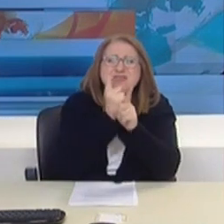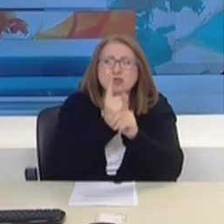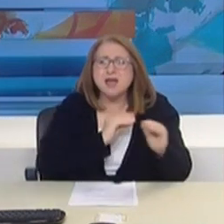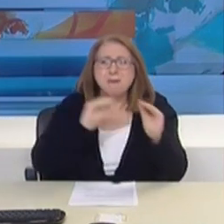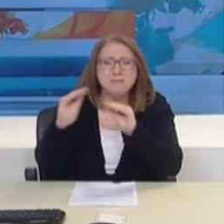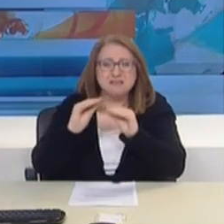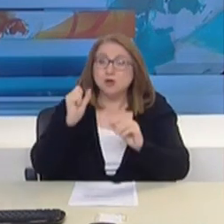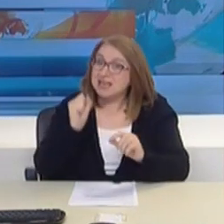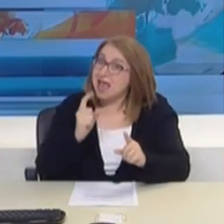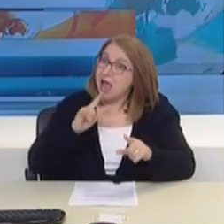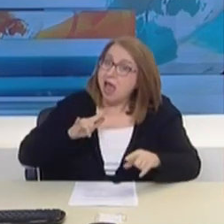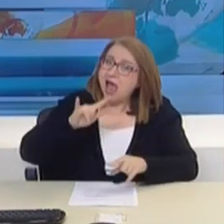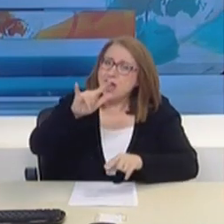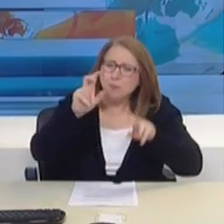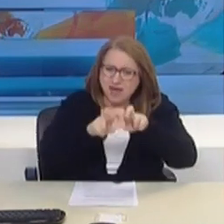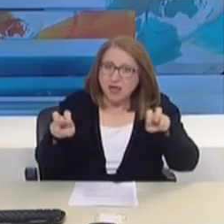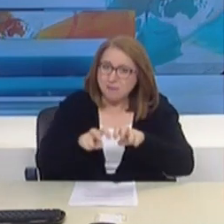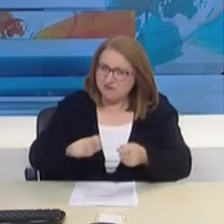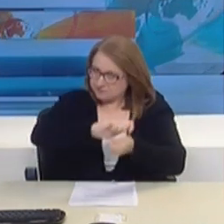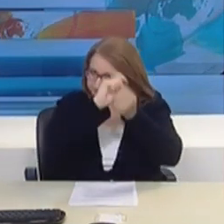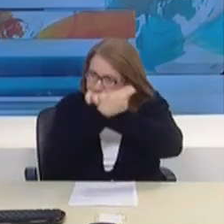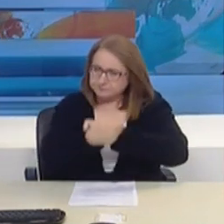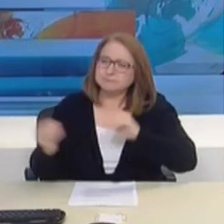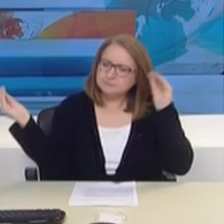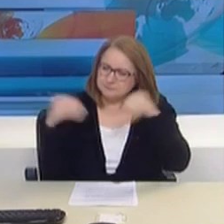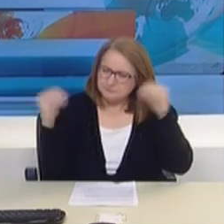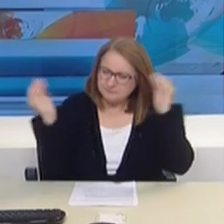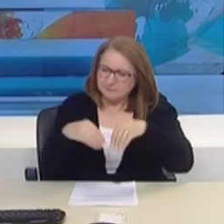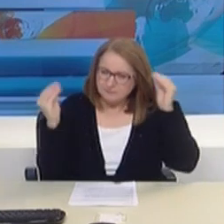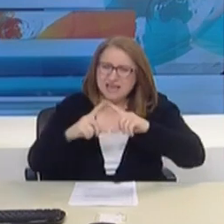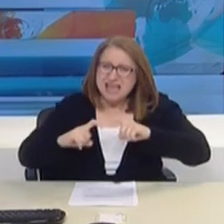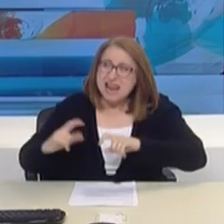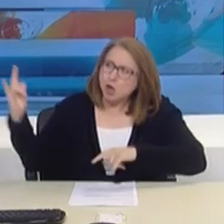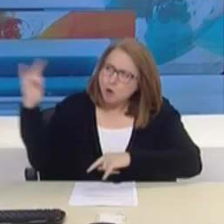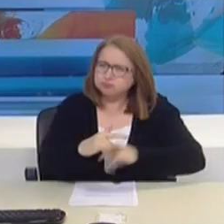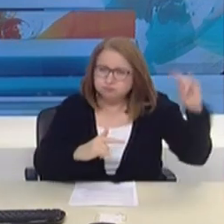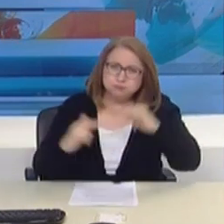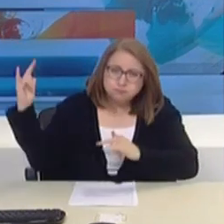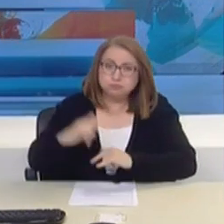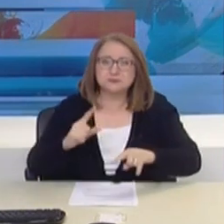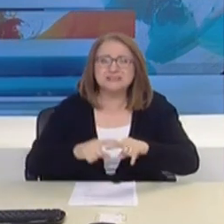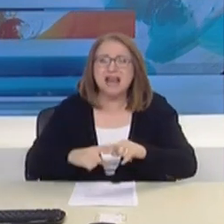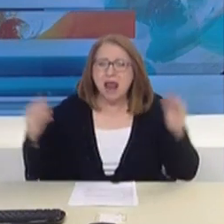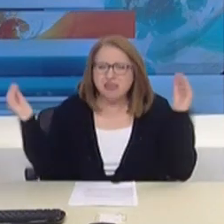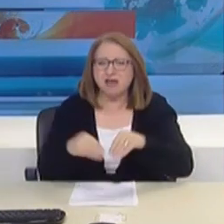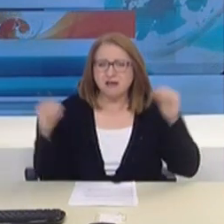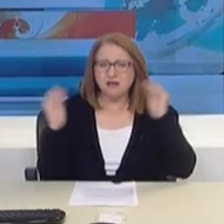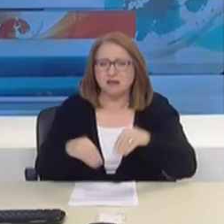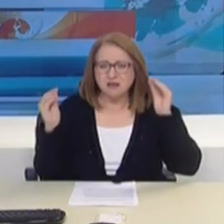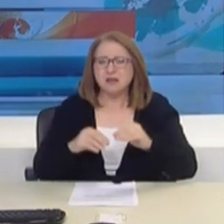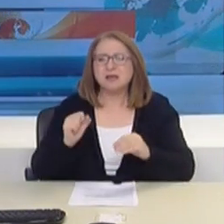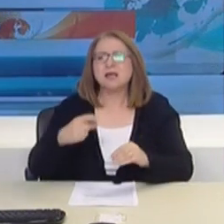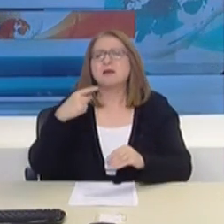διαμορφωμένα επιβατικά αεροπλάνα που έχουν φέρει και θα φέρουν στη χώρα μας το αναγκαίο ιατροφαρμακευτικό υλικό και μέσα